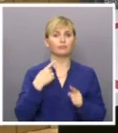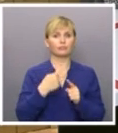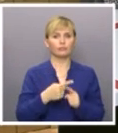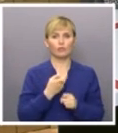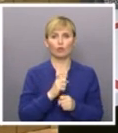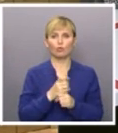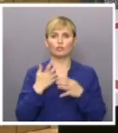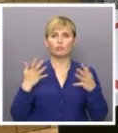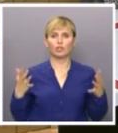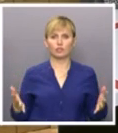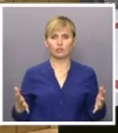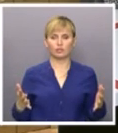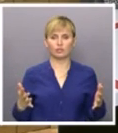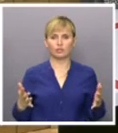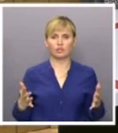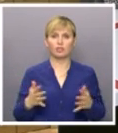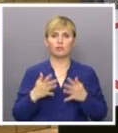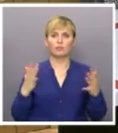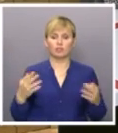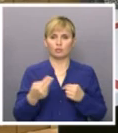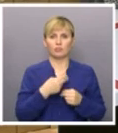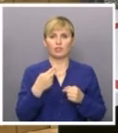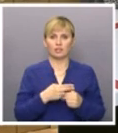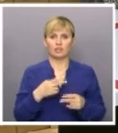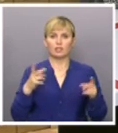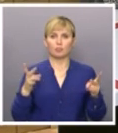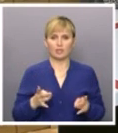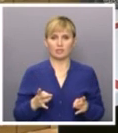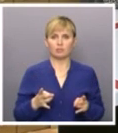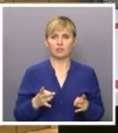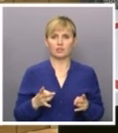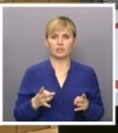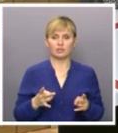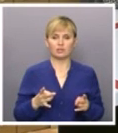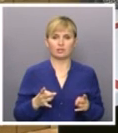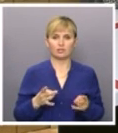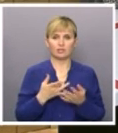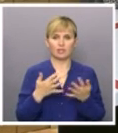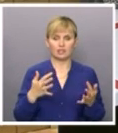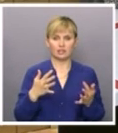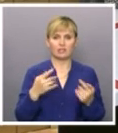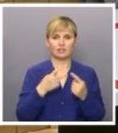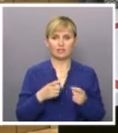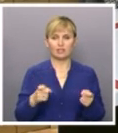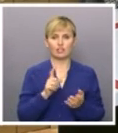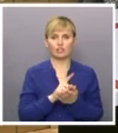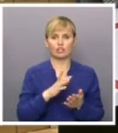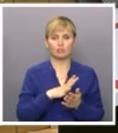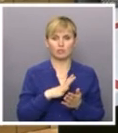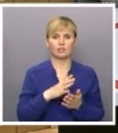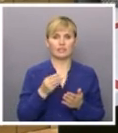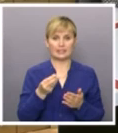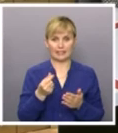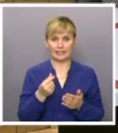очень большим препятствием служит необходимость значительных инвестиций. Причем это должны быть длинные деньги, но об